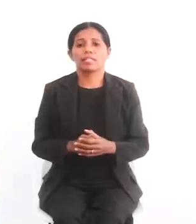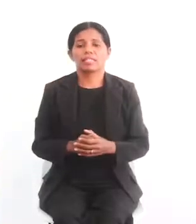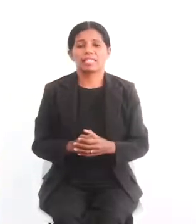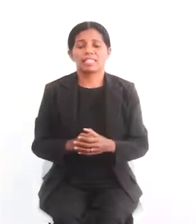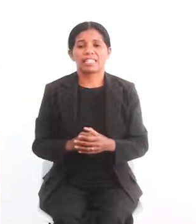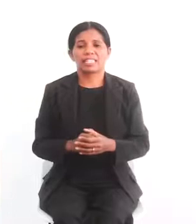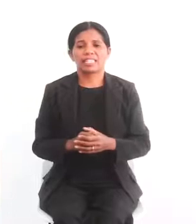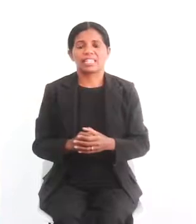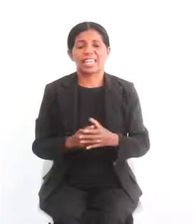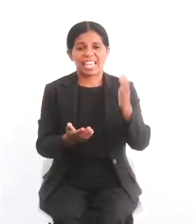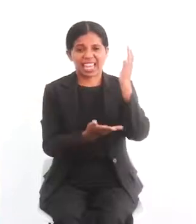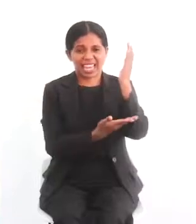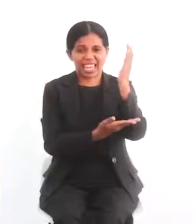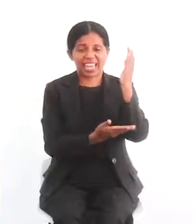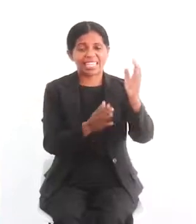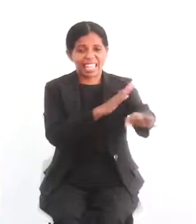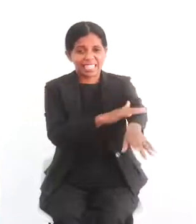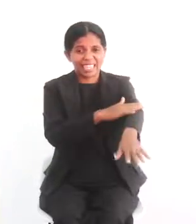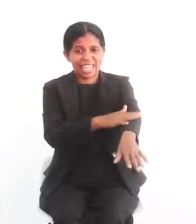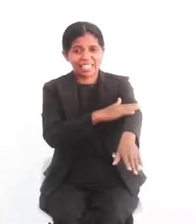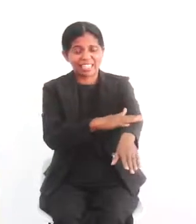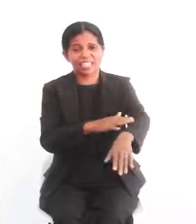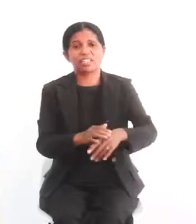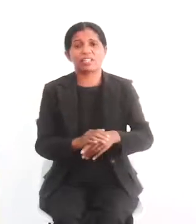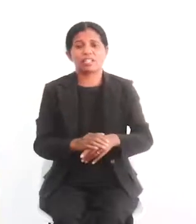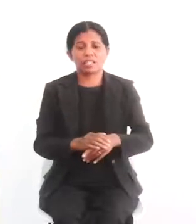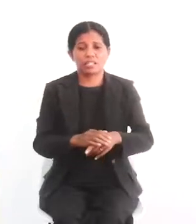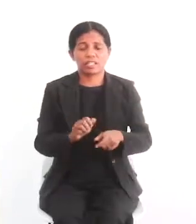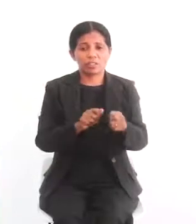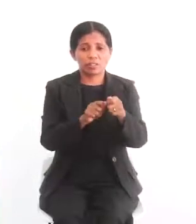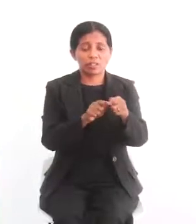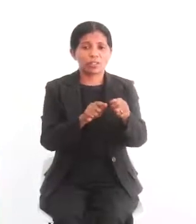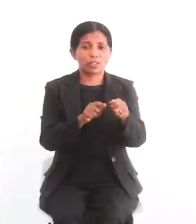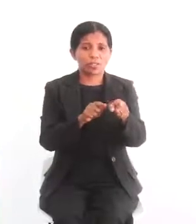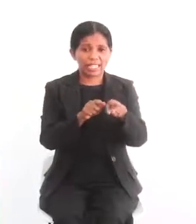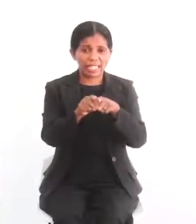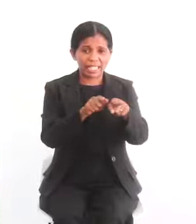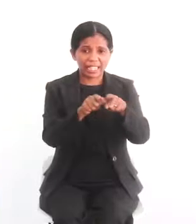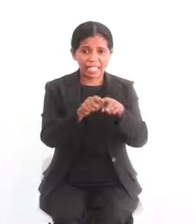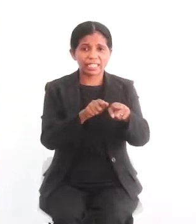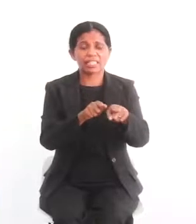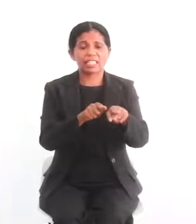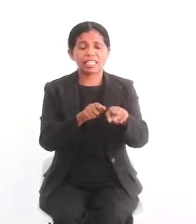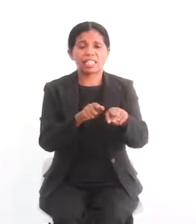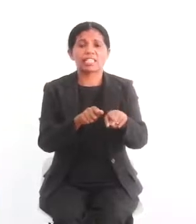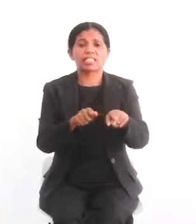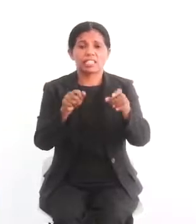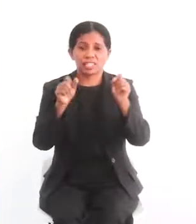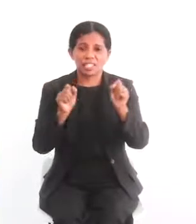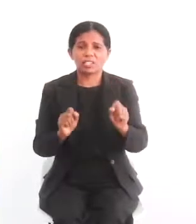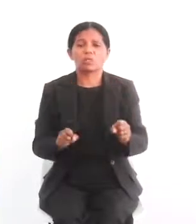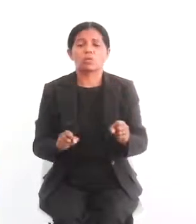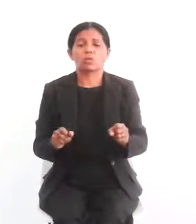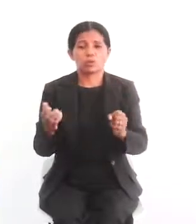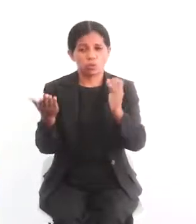kain, iha mos kesak nomos tudik. Selai iha aidila kain ita mos bele usa hudi kain ka buat rumah